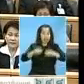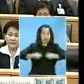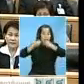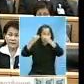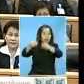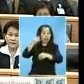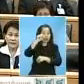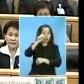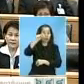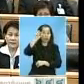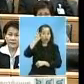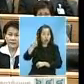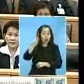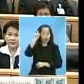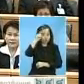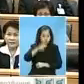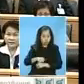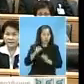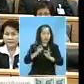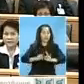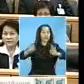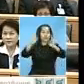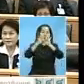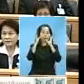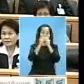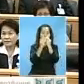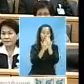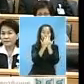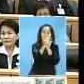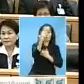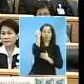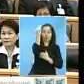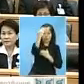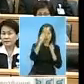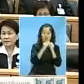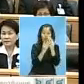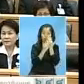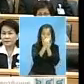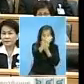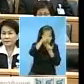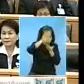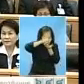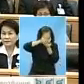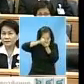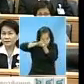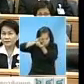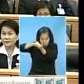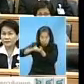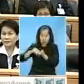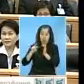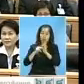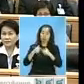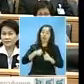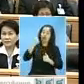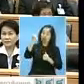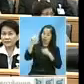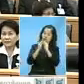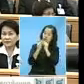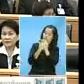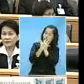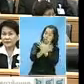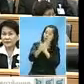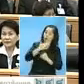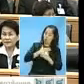เนี่ยเขารับฟังความคิดเห็นของประชาชนเรายังมีบทบาทภาระหน้าที่ในการจะให้ความเห็นชอบหรือไม่เห็น